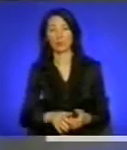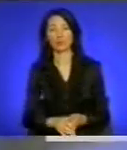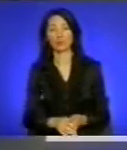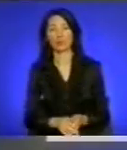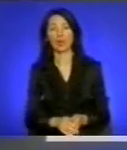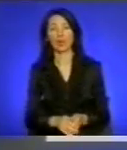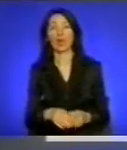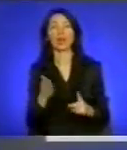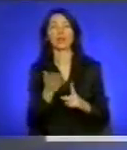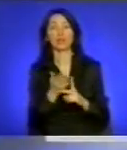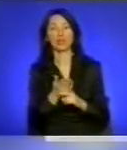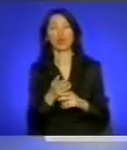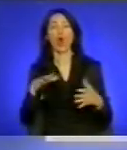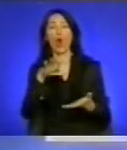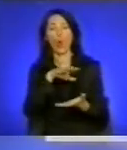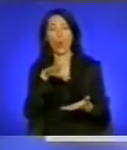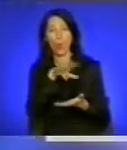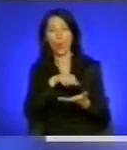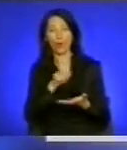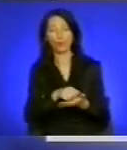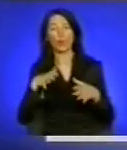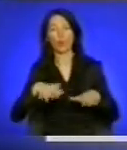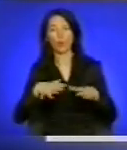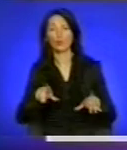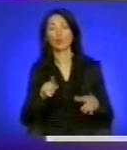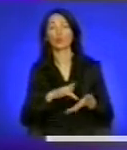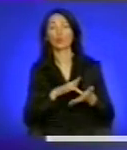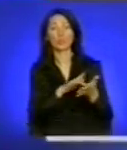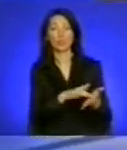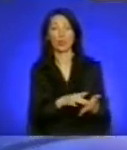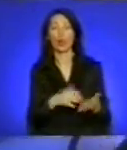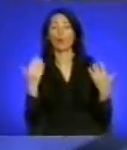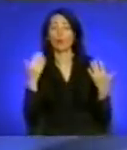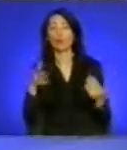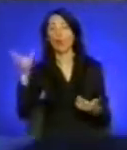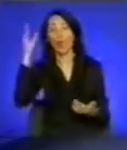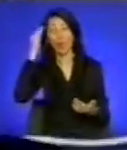альтернативою окупованому Криму щодо туристичного відпочинку вважають захід України